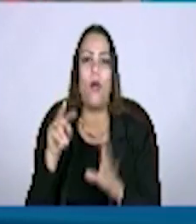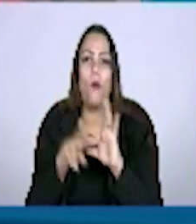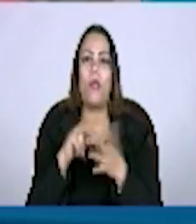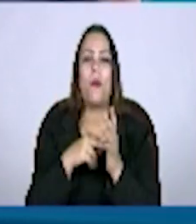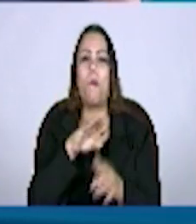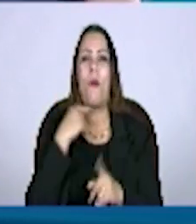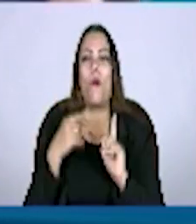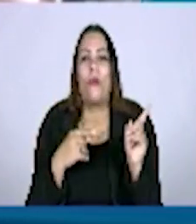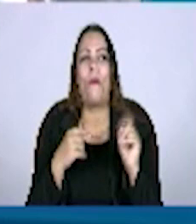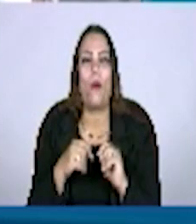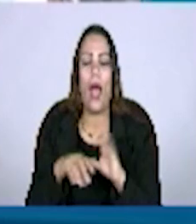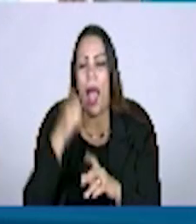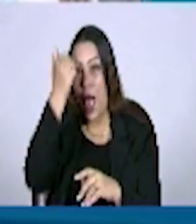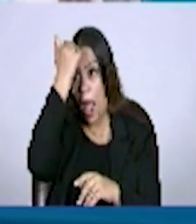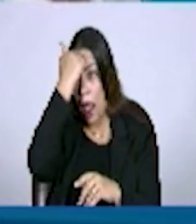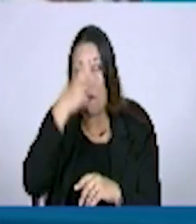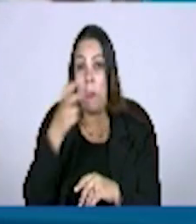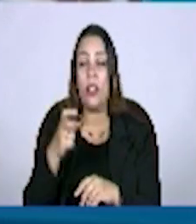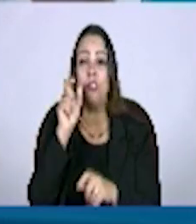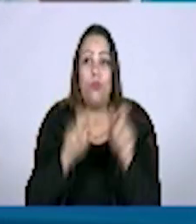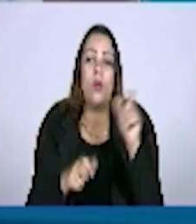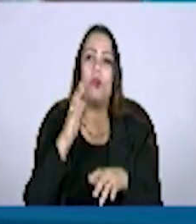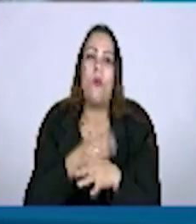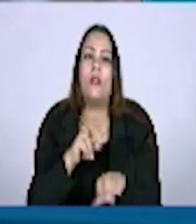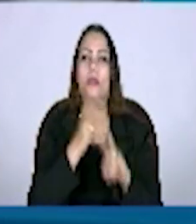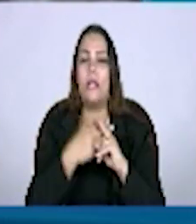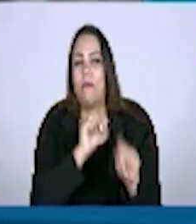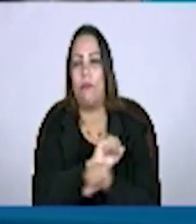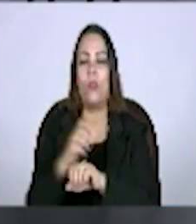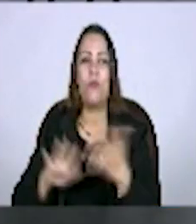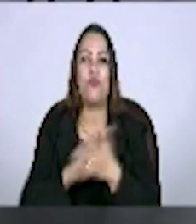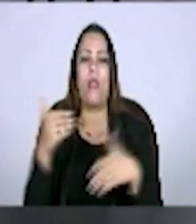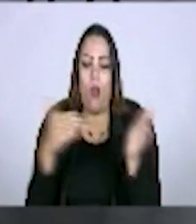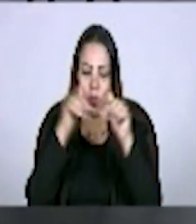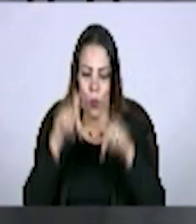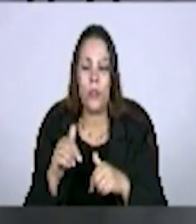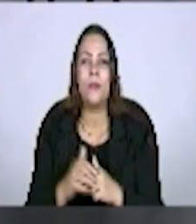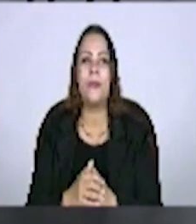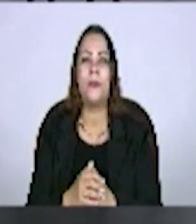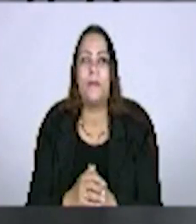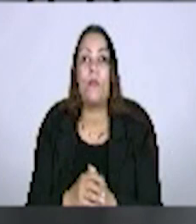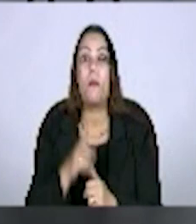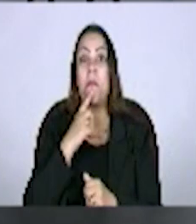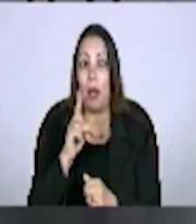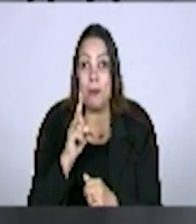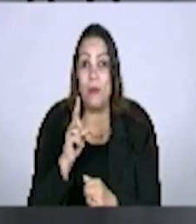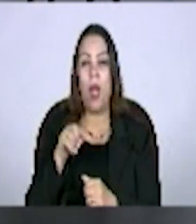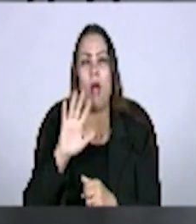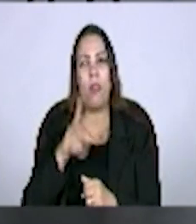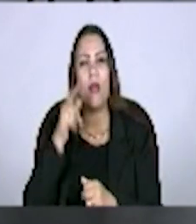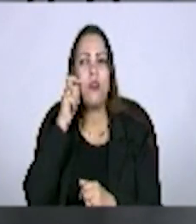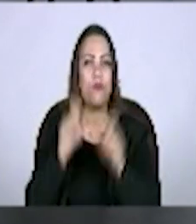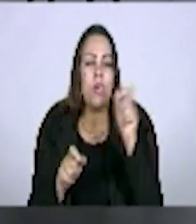اسفر عن مقتل 1200 شخص رهائن ودي الازمه اللي احنا عايشين فيها حتى هذه اللحظه ا لكن طبعا بيعتبر ان